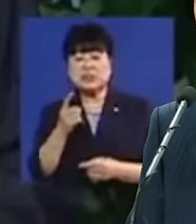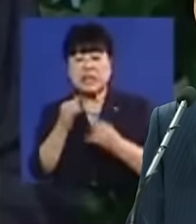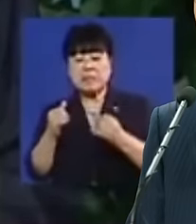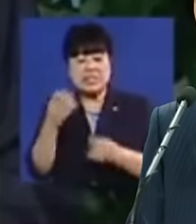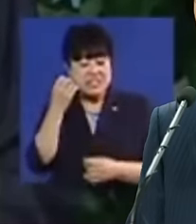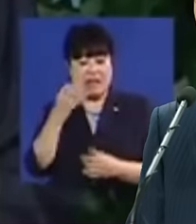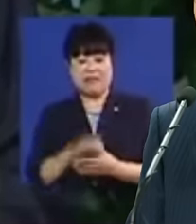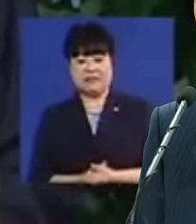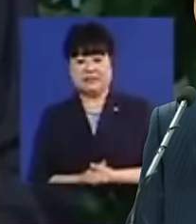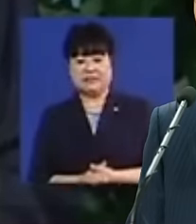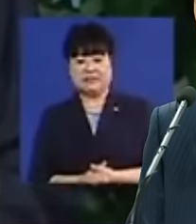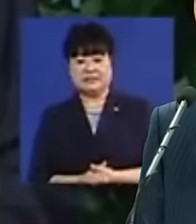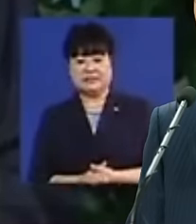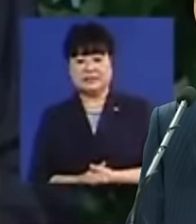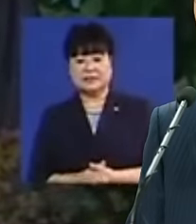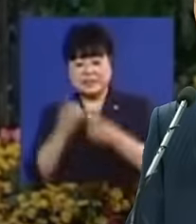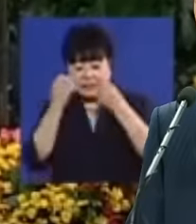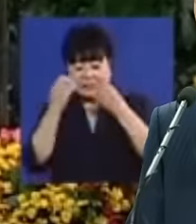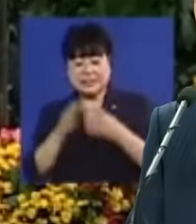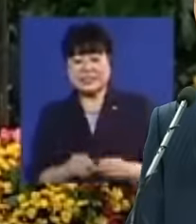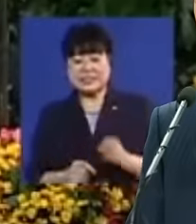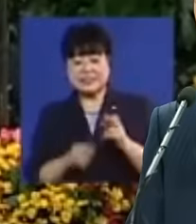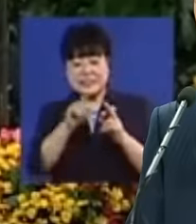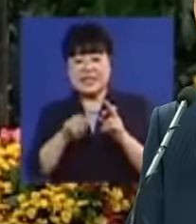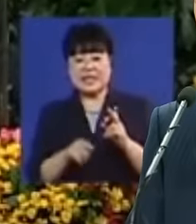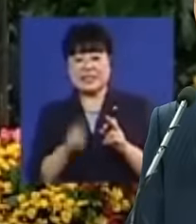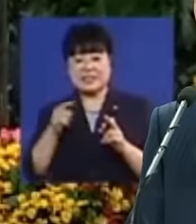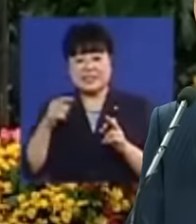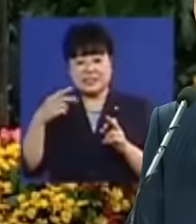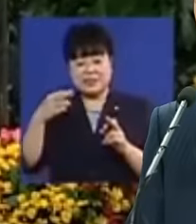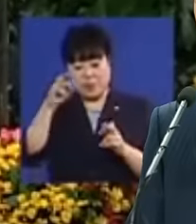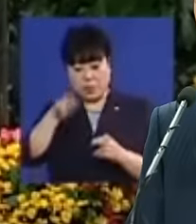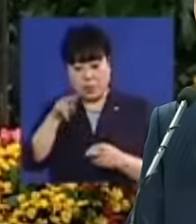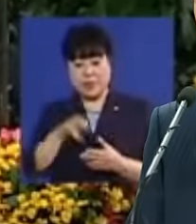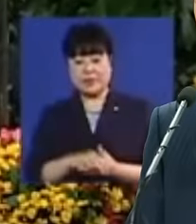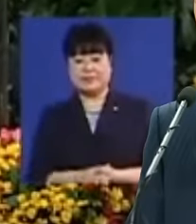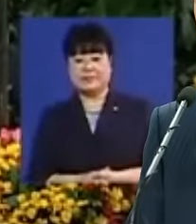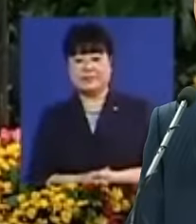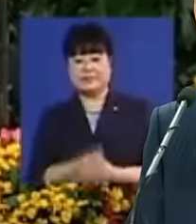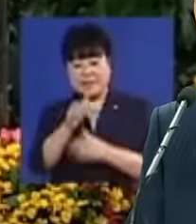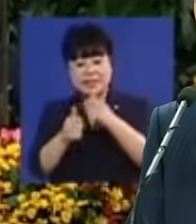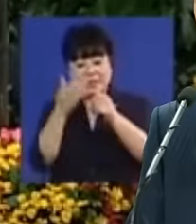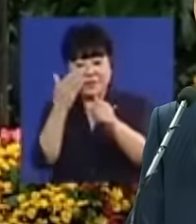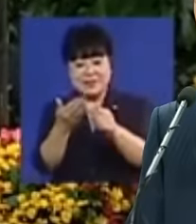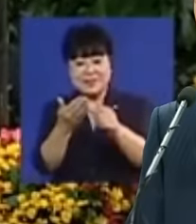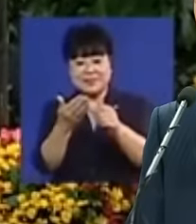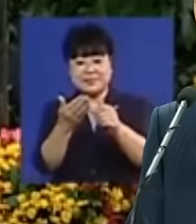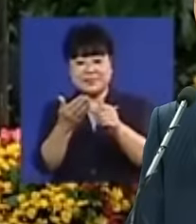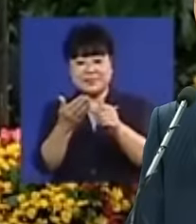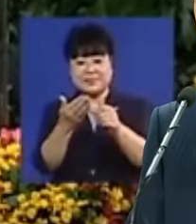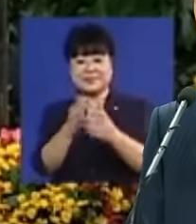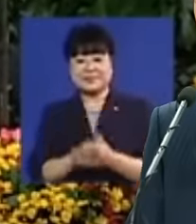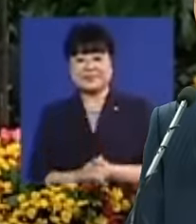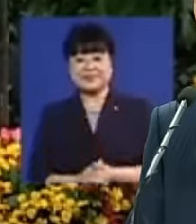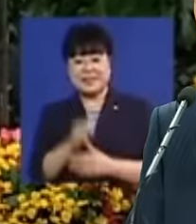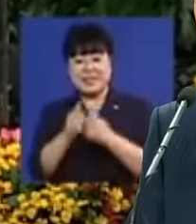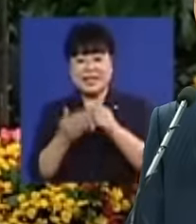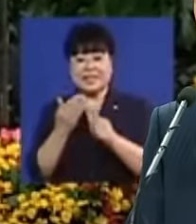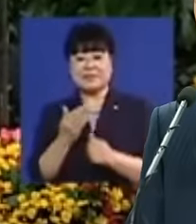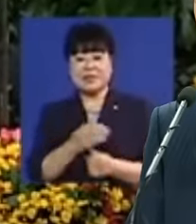그러므로 우리가 창세기 12장 2절로 3절에 읽은 대로 보면은 하나님께서